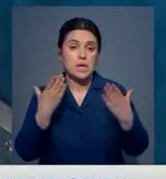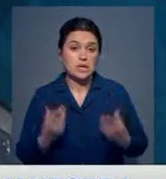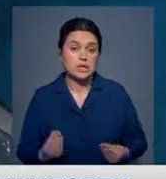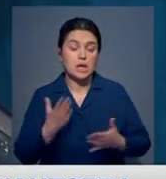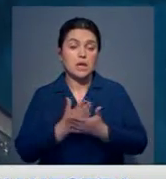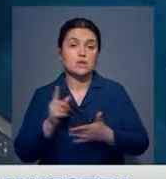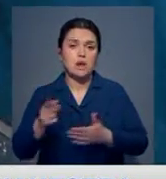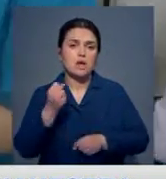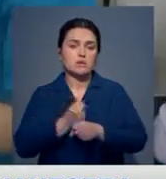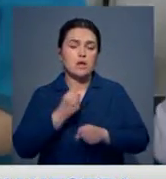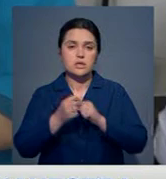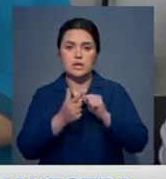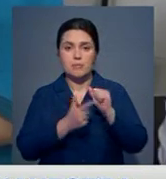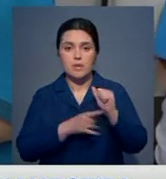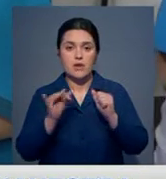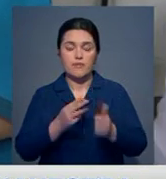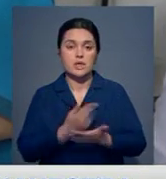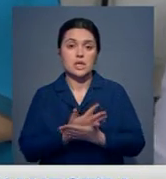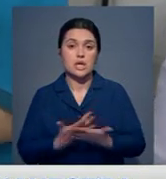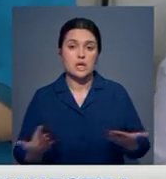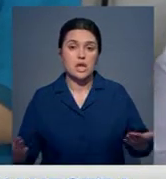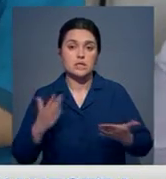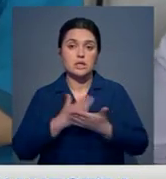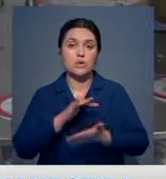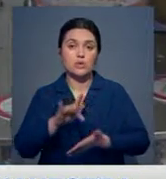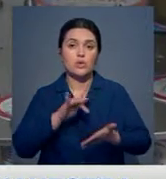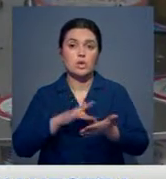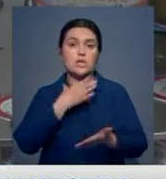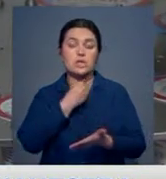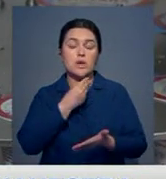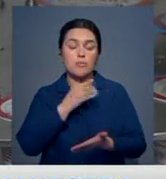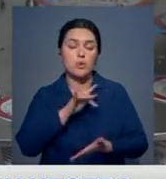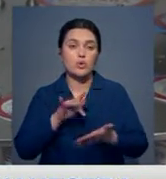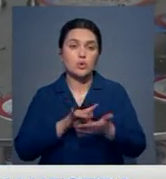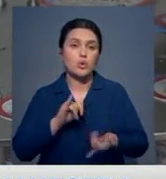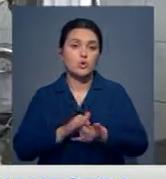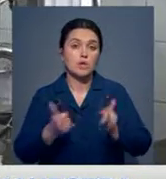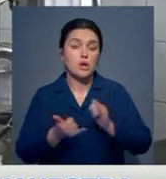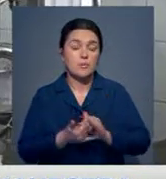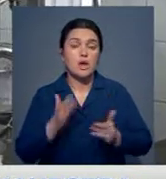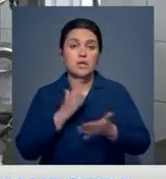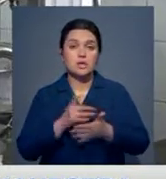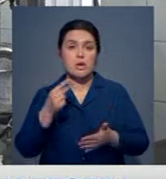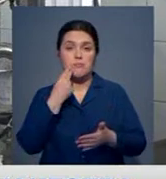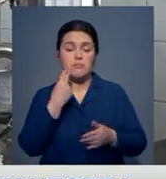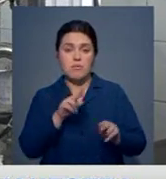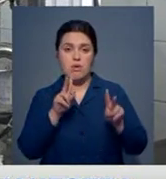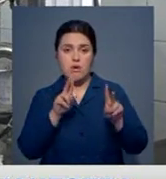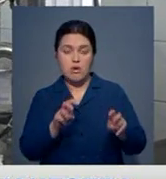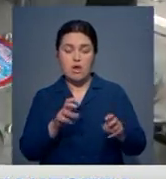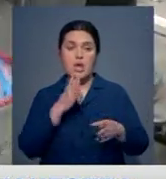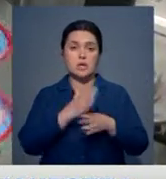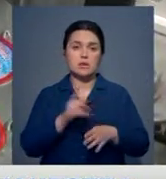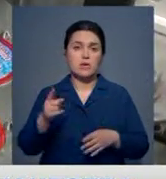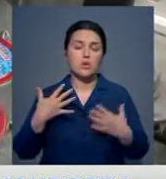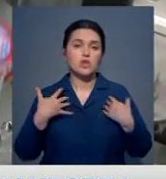выпускается 17 видов продукции, которые реализуются в семье и в Усть-Каменогорске. Отечественная продукция со знаком качества ориентирована на